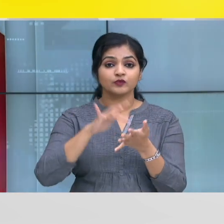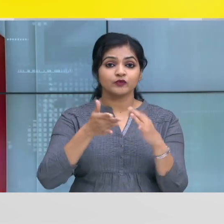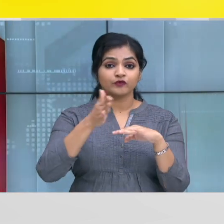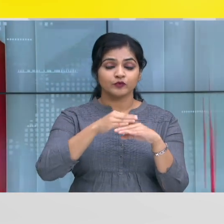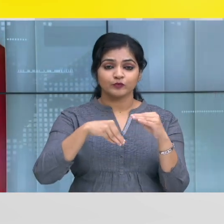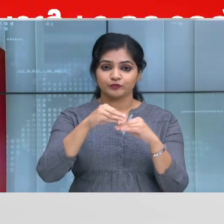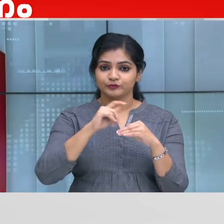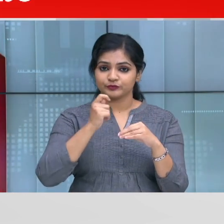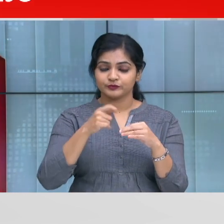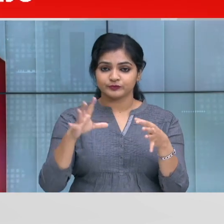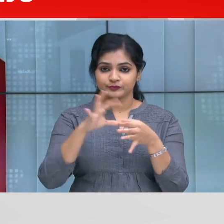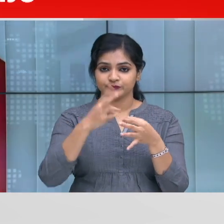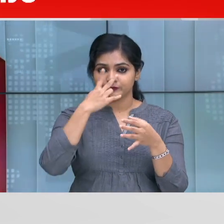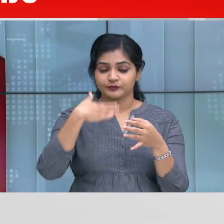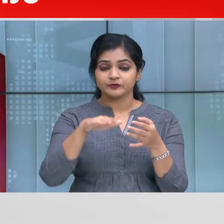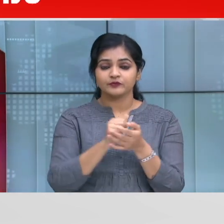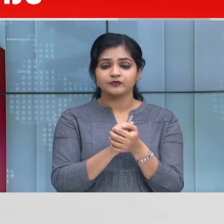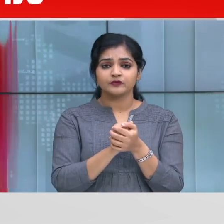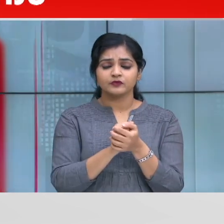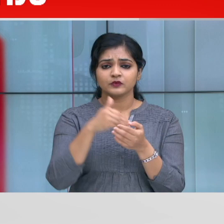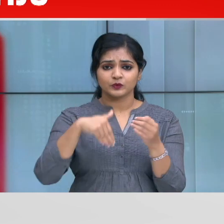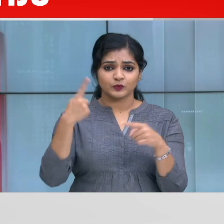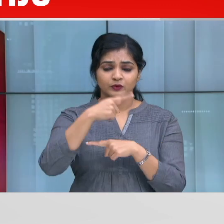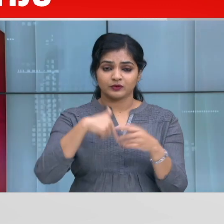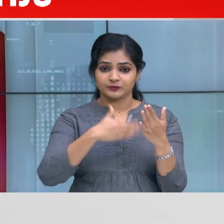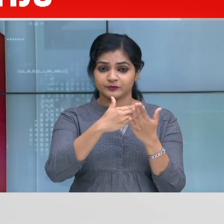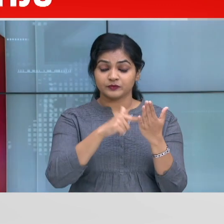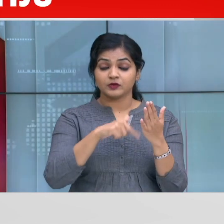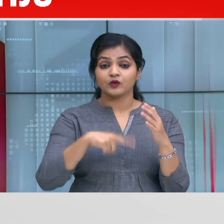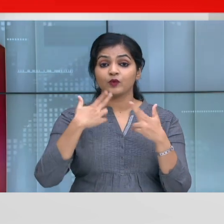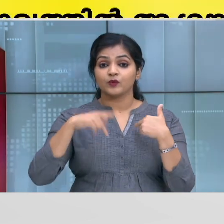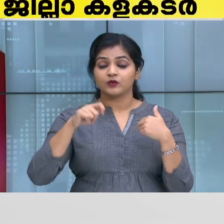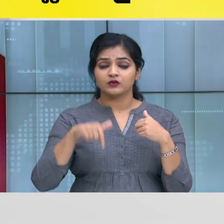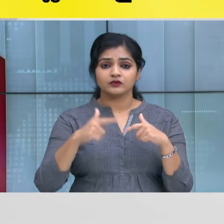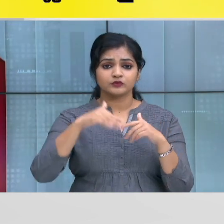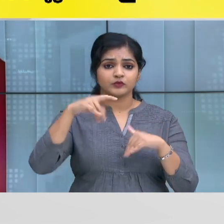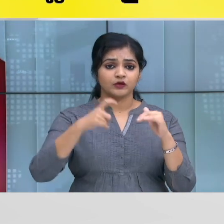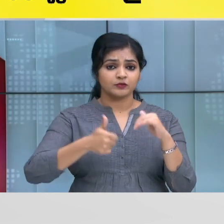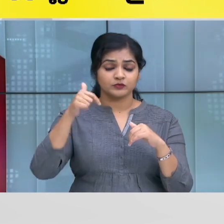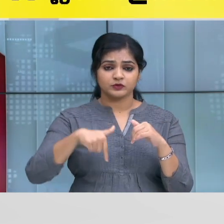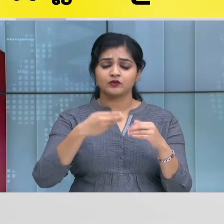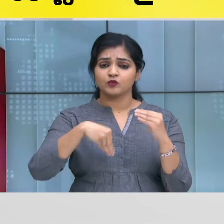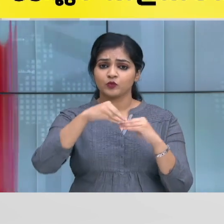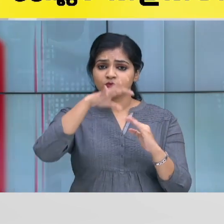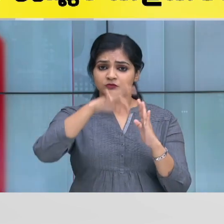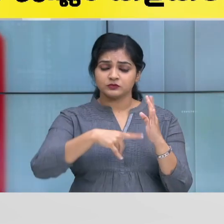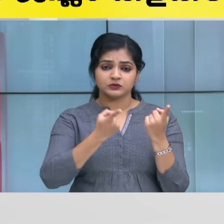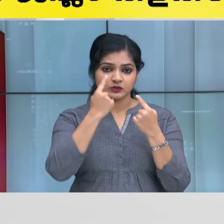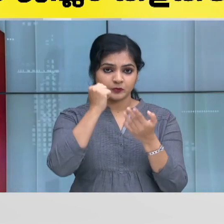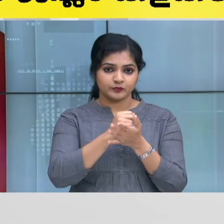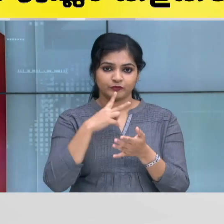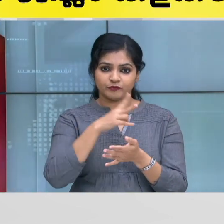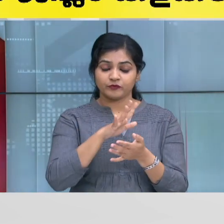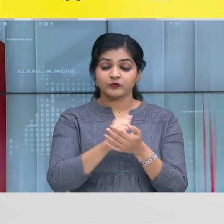എന്നിവർ നമ്മളോടൊപ്പം ചേരുന്നുണ്ട്. ഇന്ന് ഈ വിഷയത്തിൽ കോടതി തെരഞ്ഞെടുപ്പ് കമ്മീഷനോട് കാര്യങ്ങൾ പരിശോധിക്കാൻ പറഞ്ഞിരുന്നു. കാസർഗോഡ് മോക്ക്